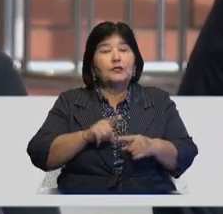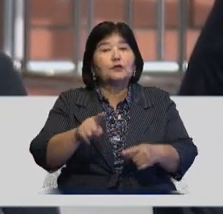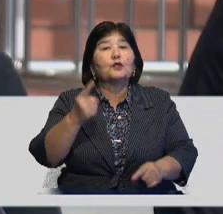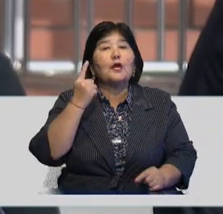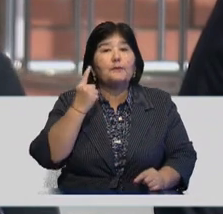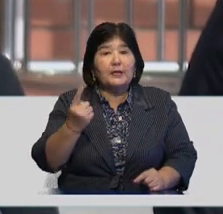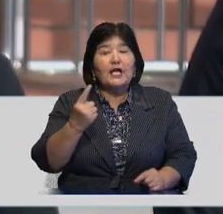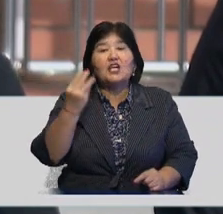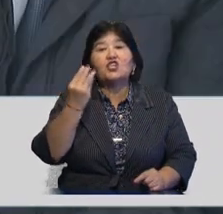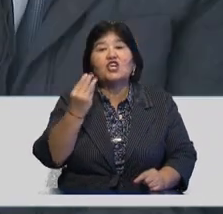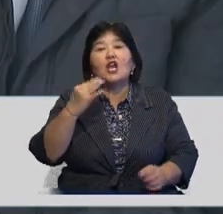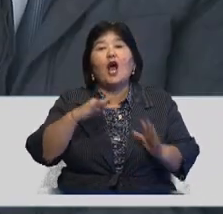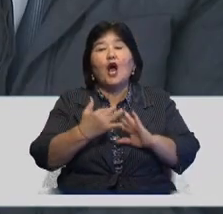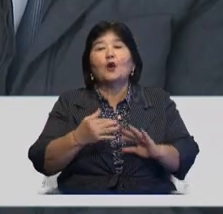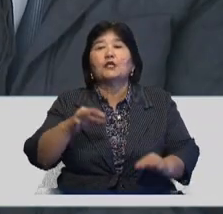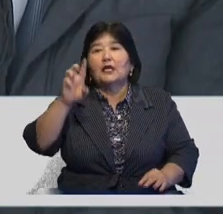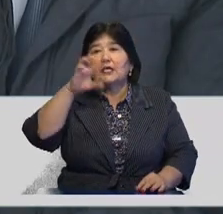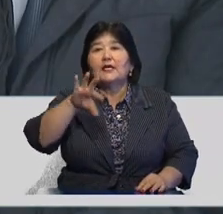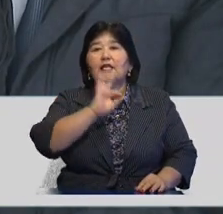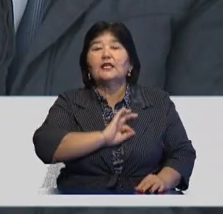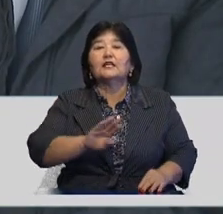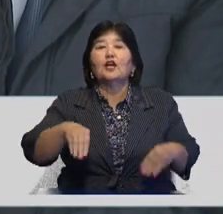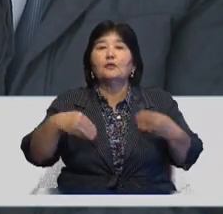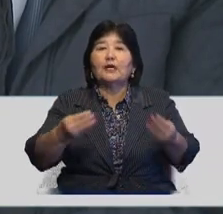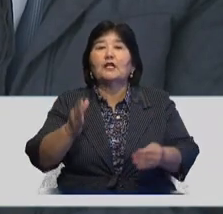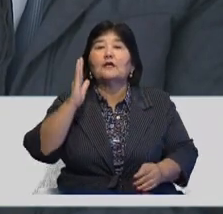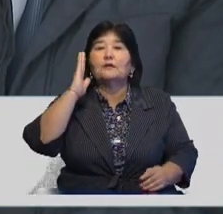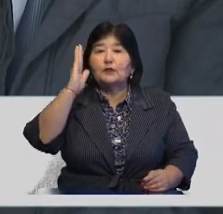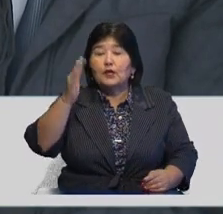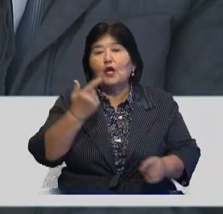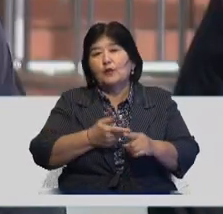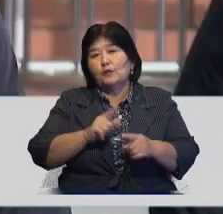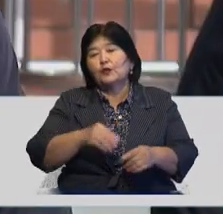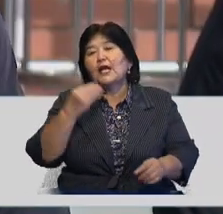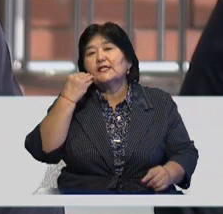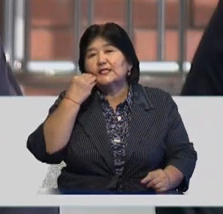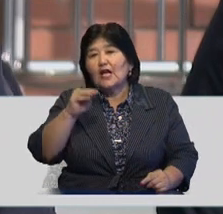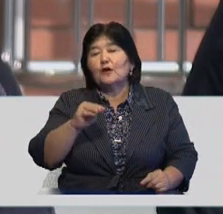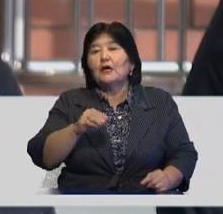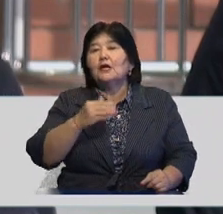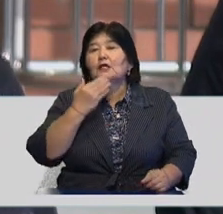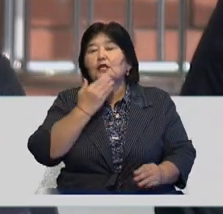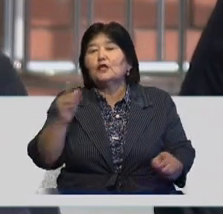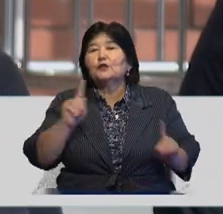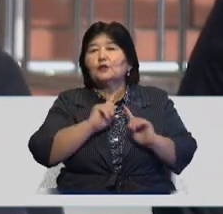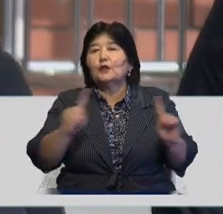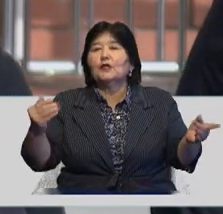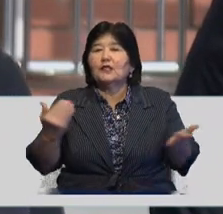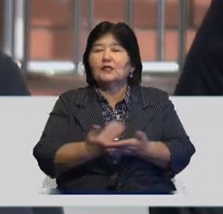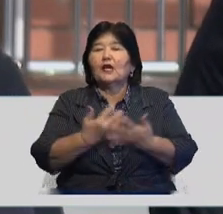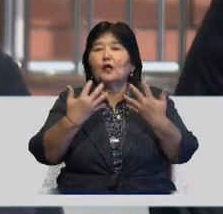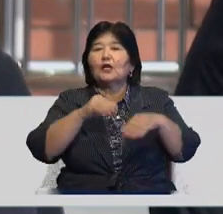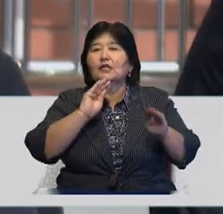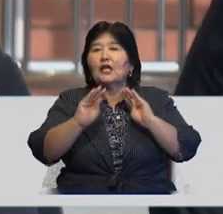бірі Шиелі ауданында ел игілігіне пайдалануға берілгелі тұр. Бұл да сапалы, ең соңғы құрал-жабдықтармен